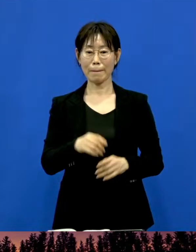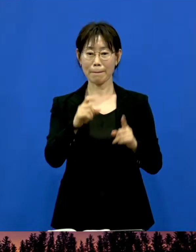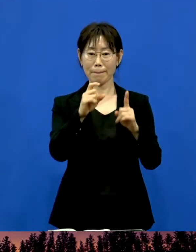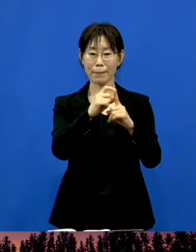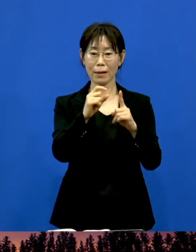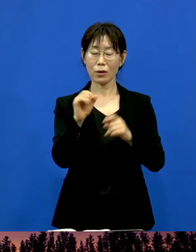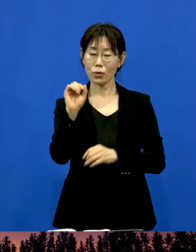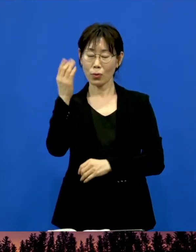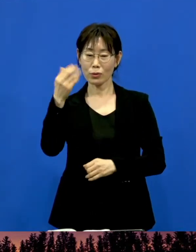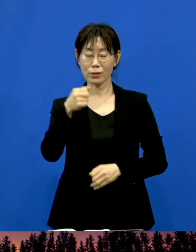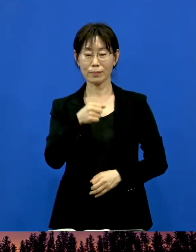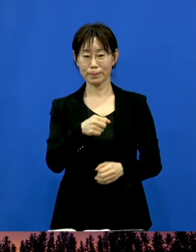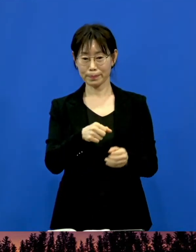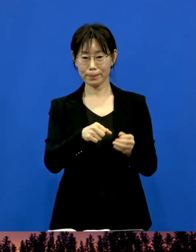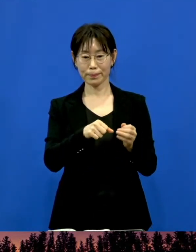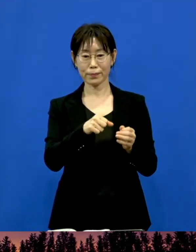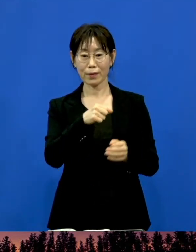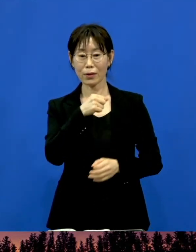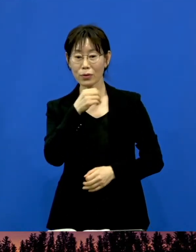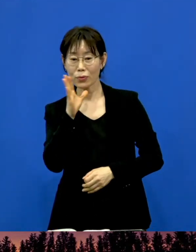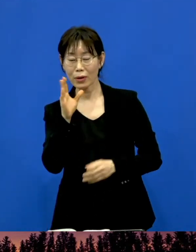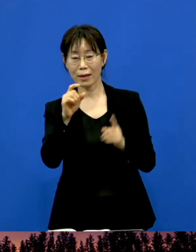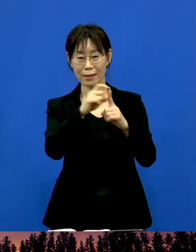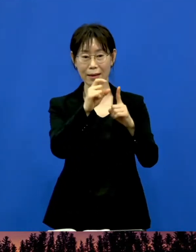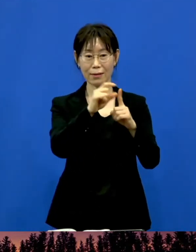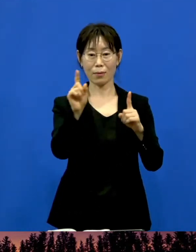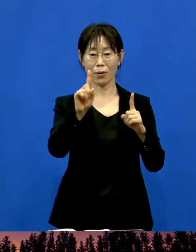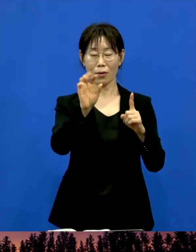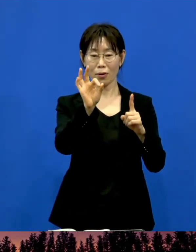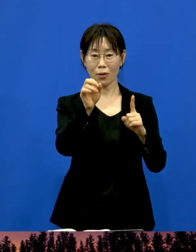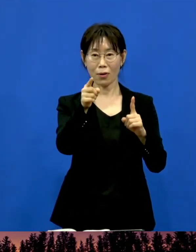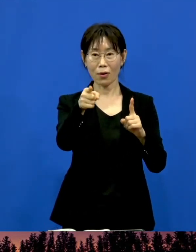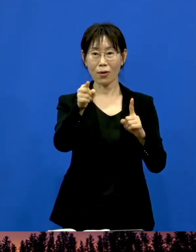것입니다. 업데이트, 업그레이드를 계속해야 돼요.